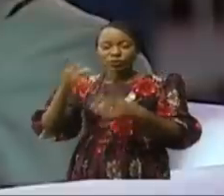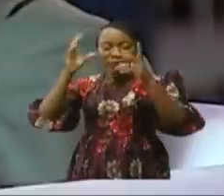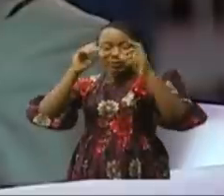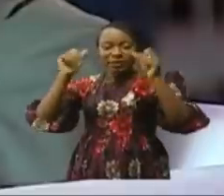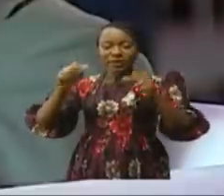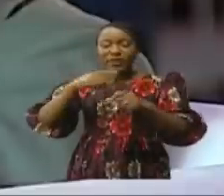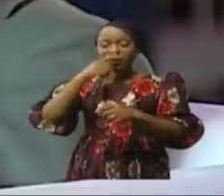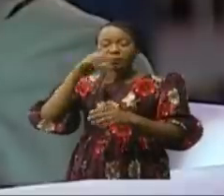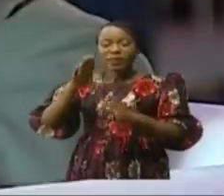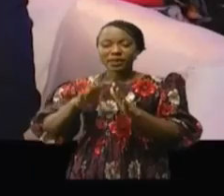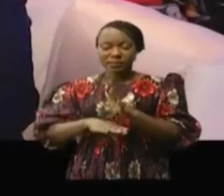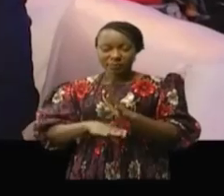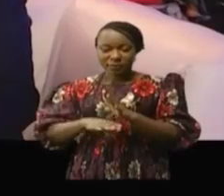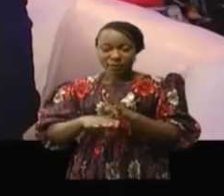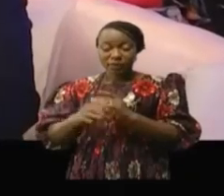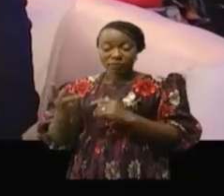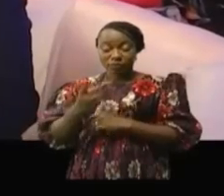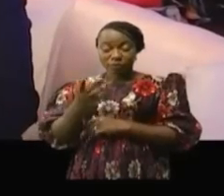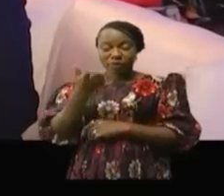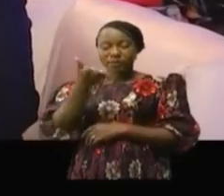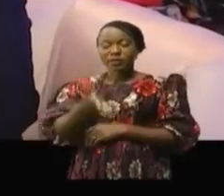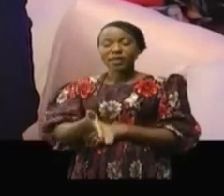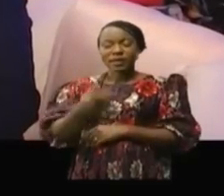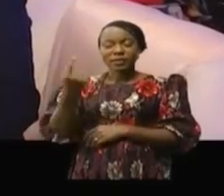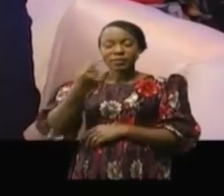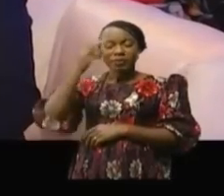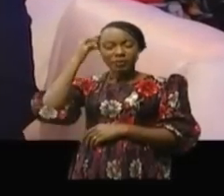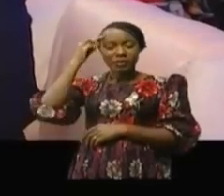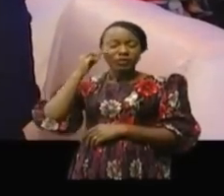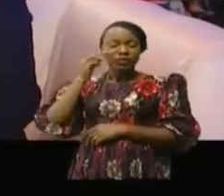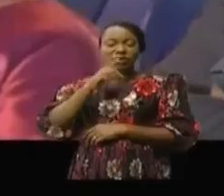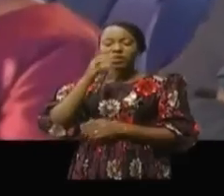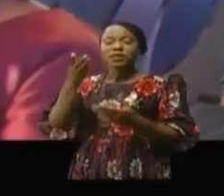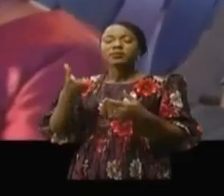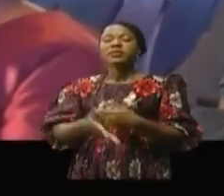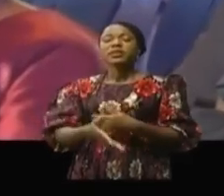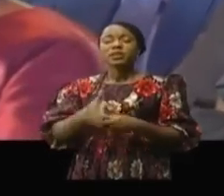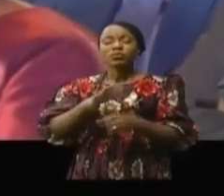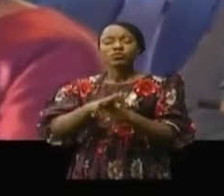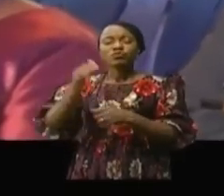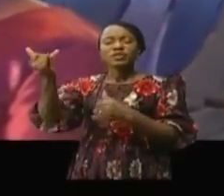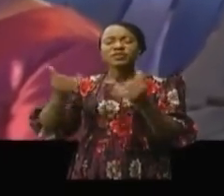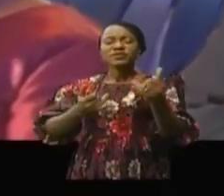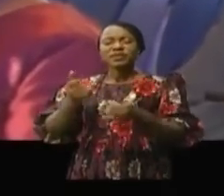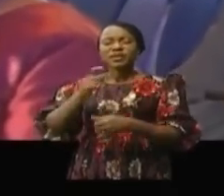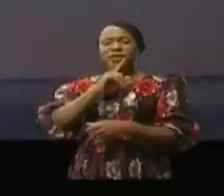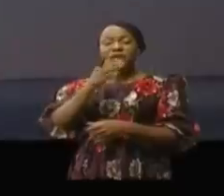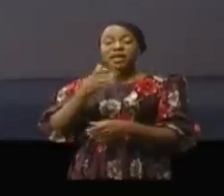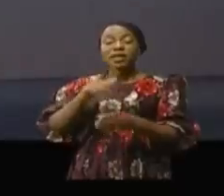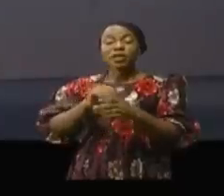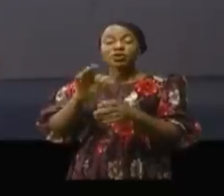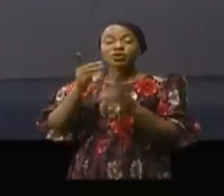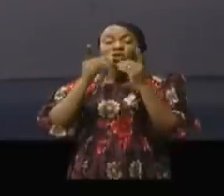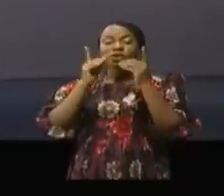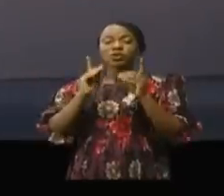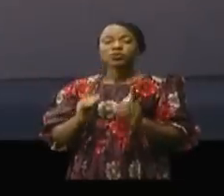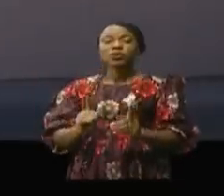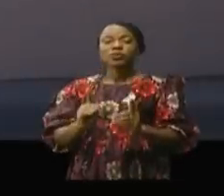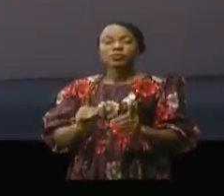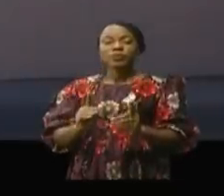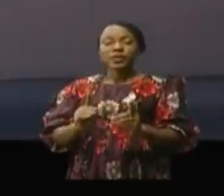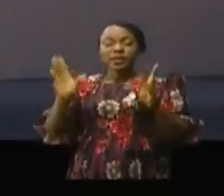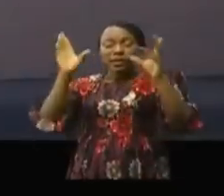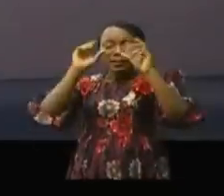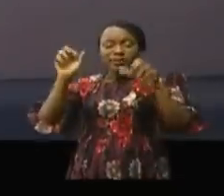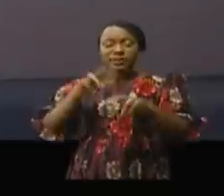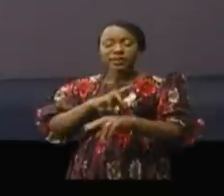et Christophe Mboso, du Premier ministre Sama Lukonde et de plusieurs invités. Dans son allocution, le président de la